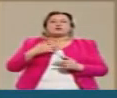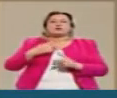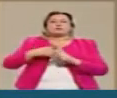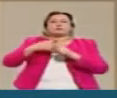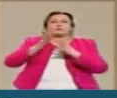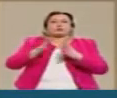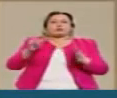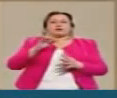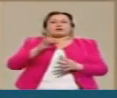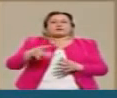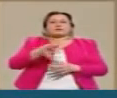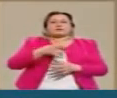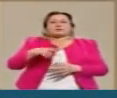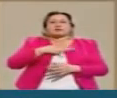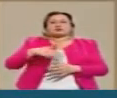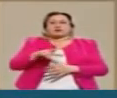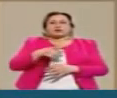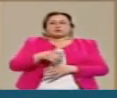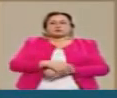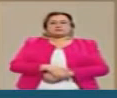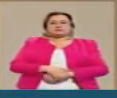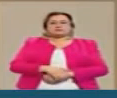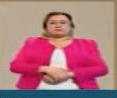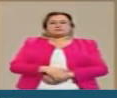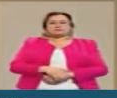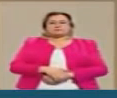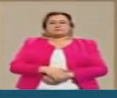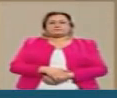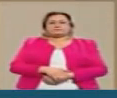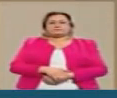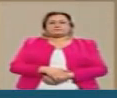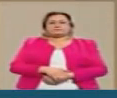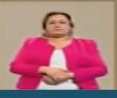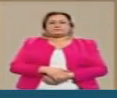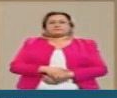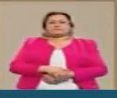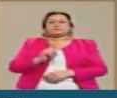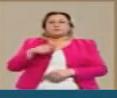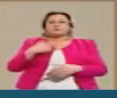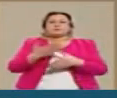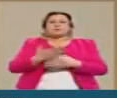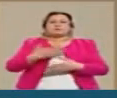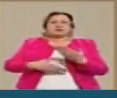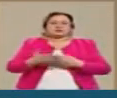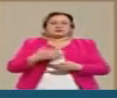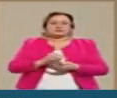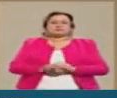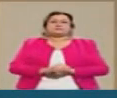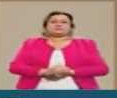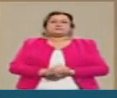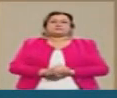безбарьерная среда. Яғни жаңағы мүгедек жандарға осы қаламыздың, облысымыздың